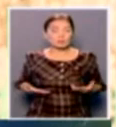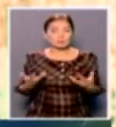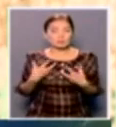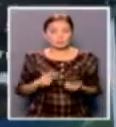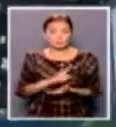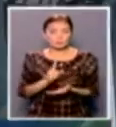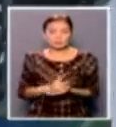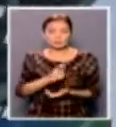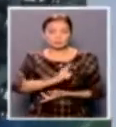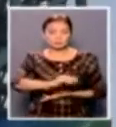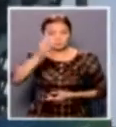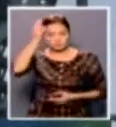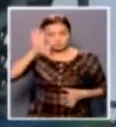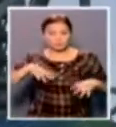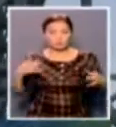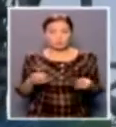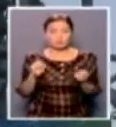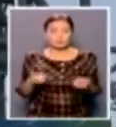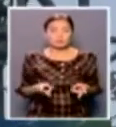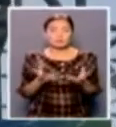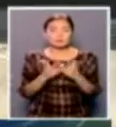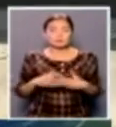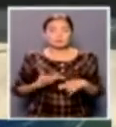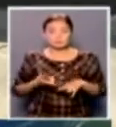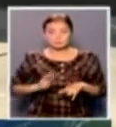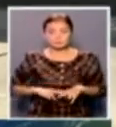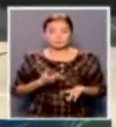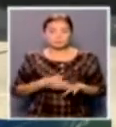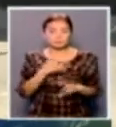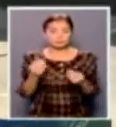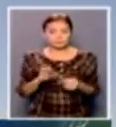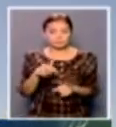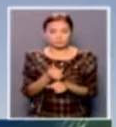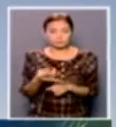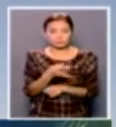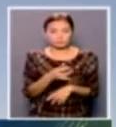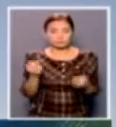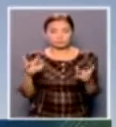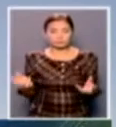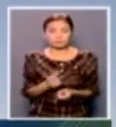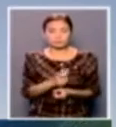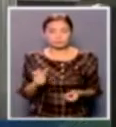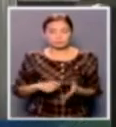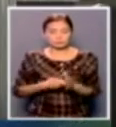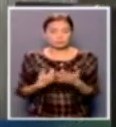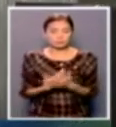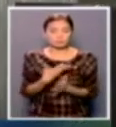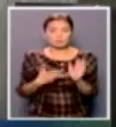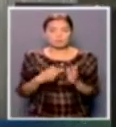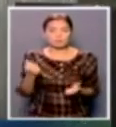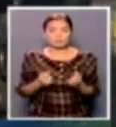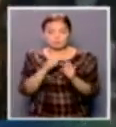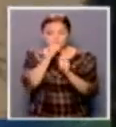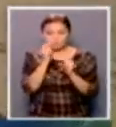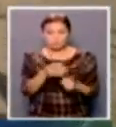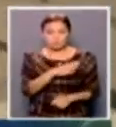смерти, должны иметь хорошую подготовку, спецтехнику. Поэтому в этот день глава региона вручил спасателям ключи от 8 автомашин.